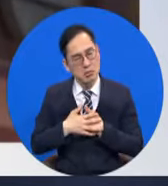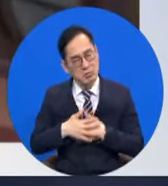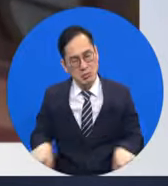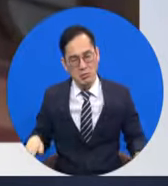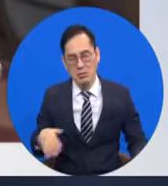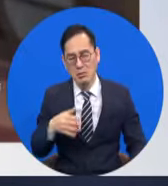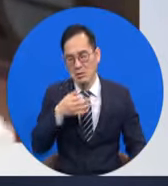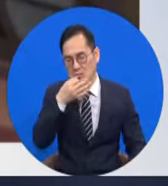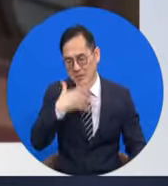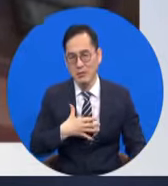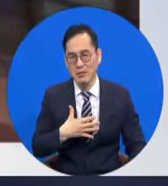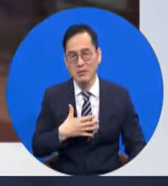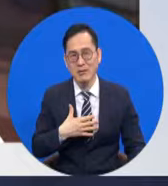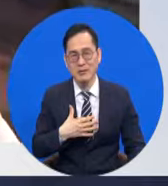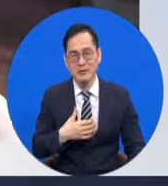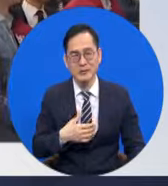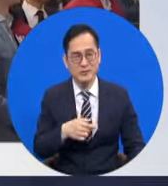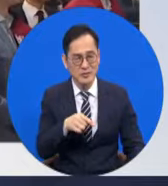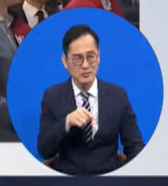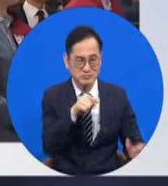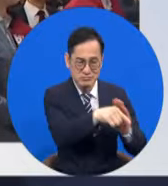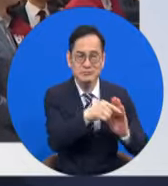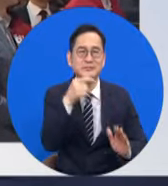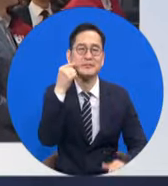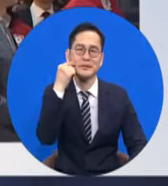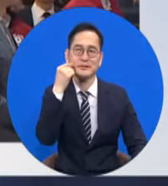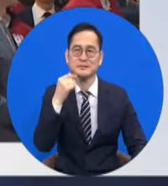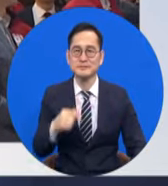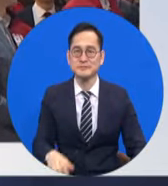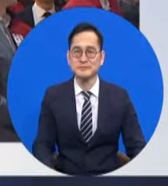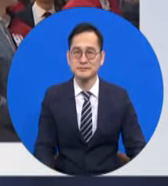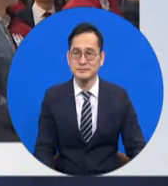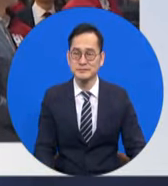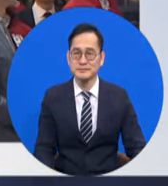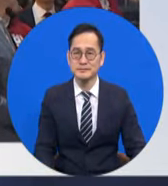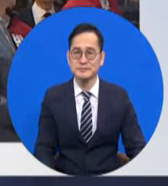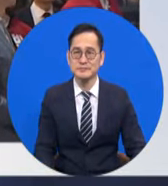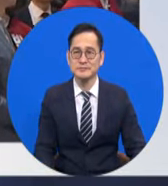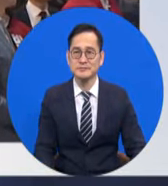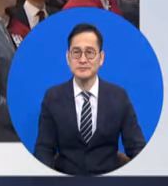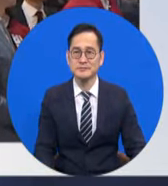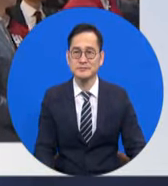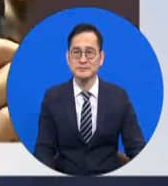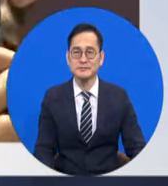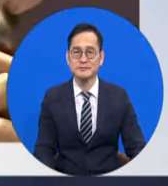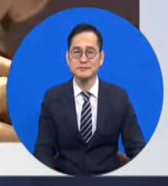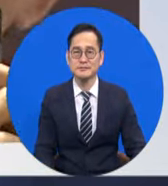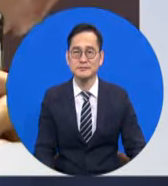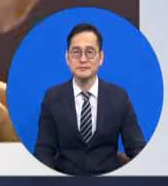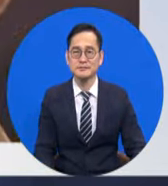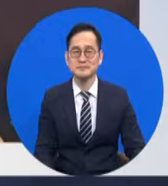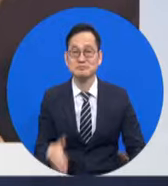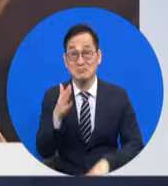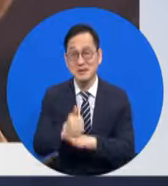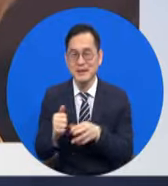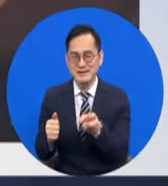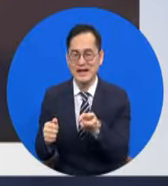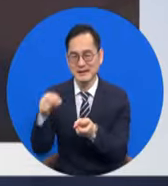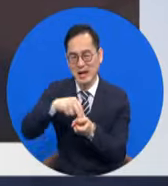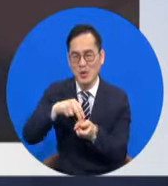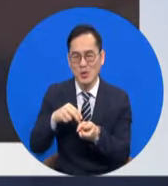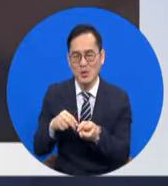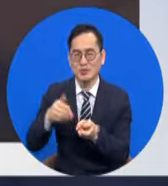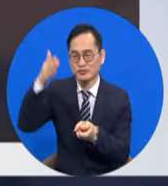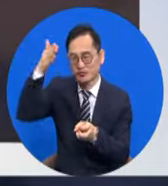청계광장 이후의 일정은 취소를 하고 대신에 마지막에 이동하면서 그 차량 안에서 약간 그 지지를 호소하는 그런 것들이 좀 있었습니다.